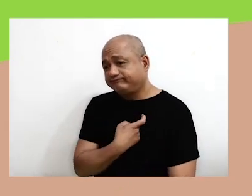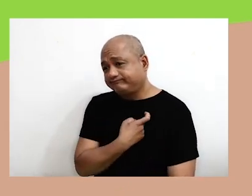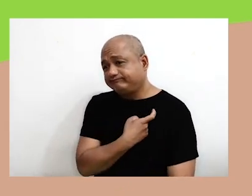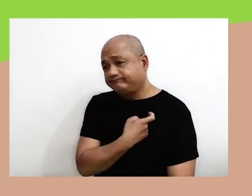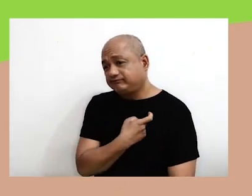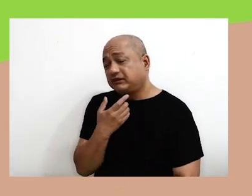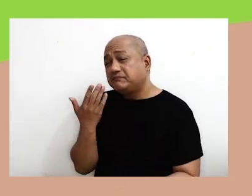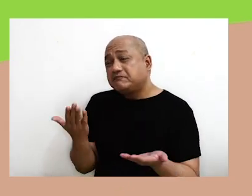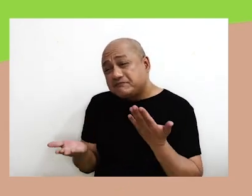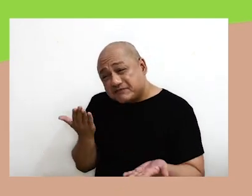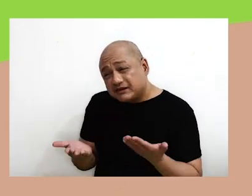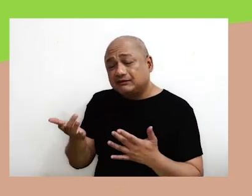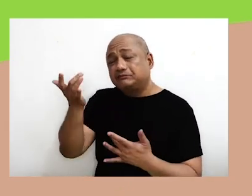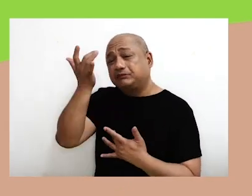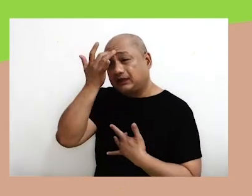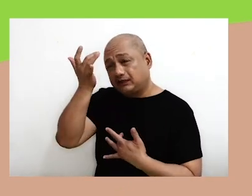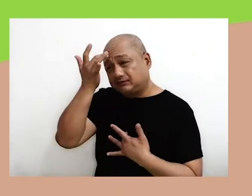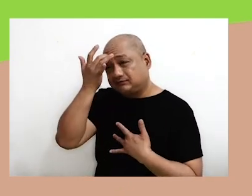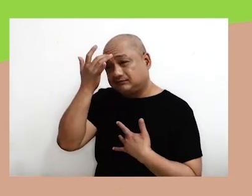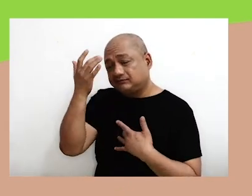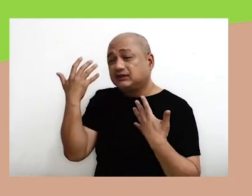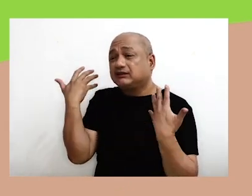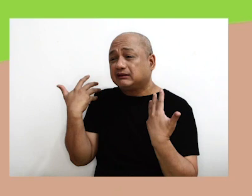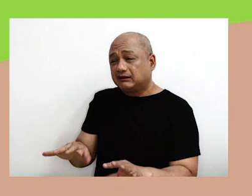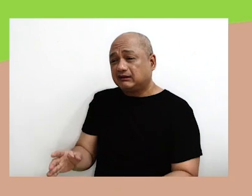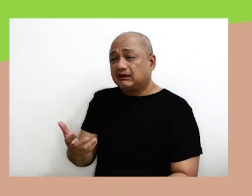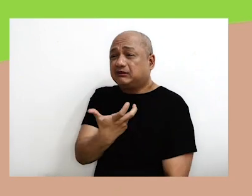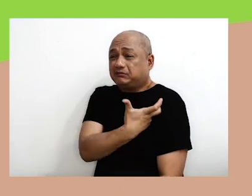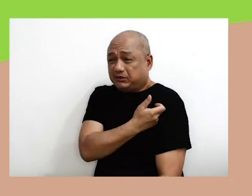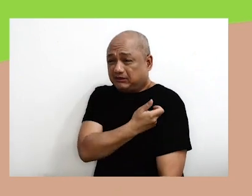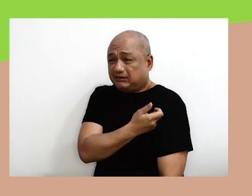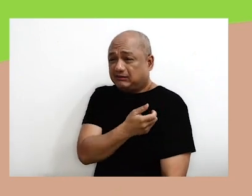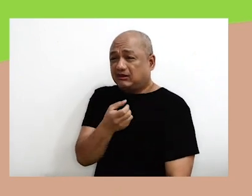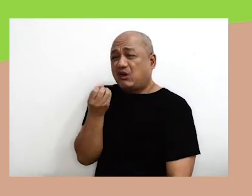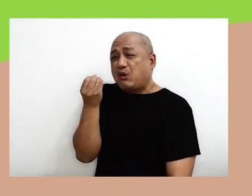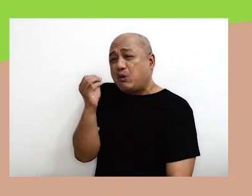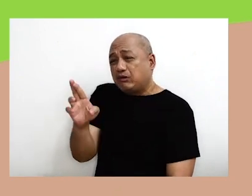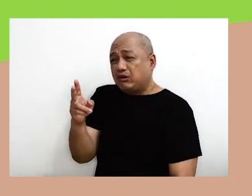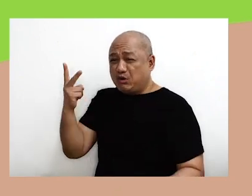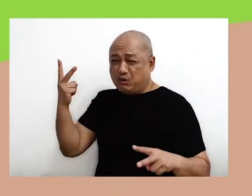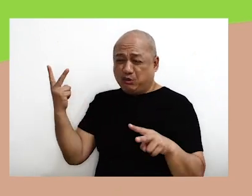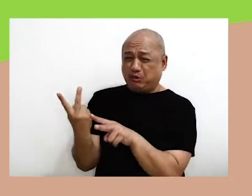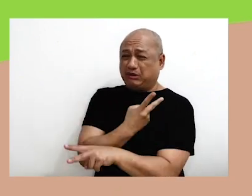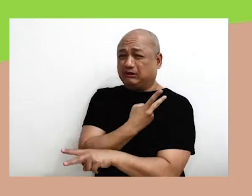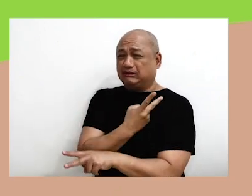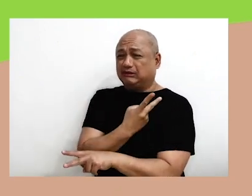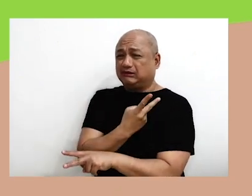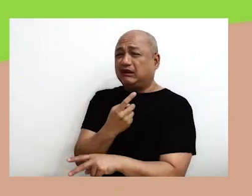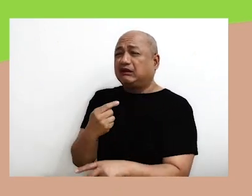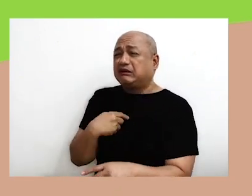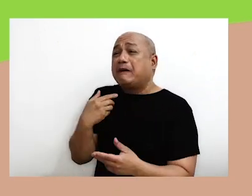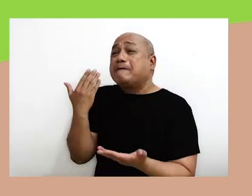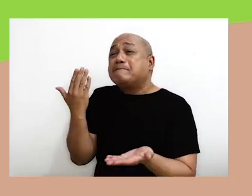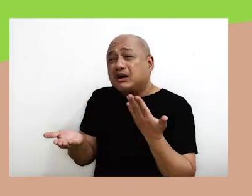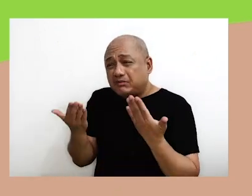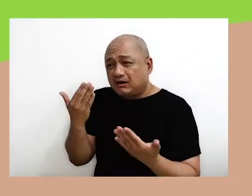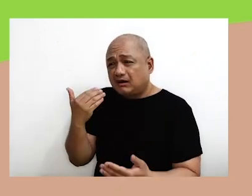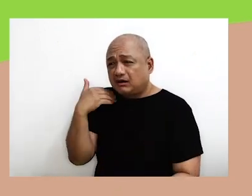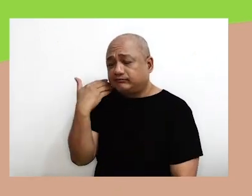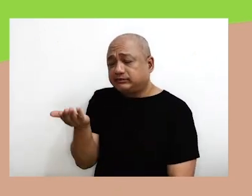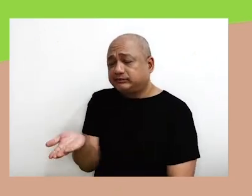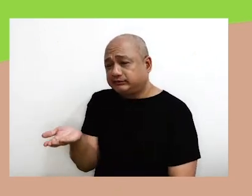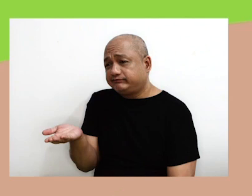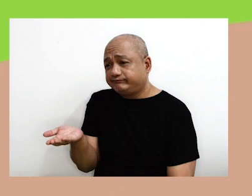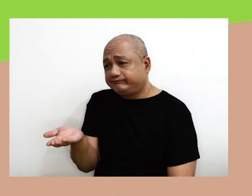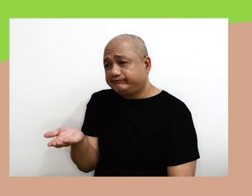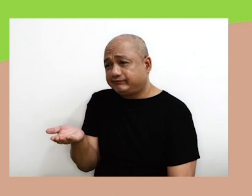Ayaw mo bang maging superhero? Ayoko magpabakuna. Baka kasi masakit yun. Baka rin